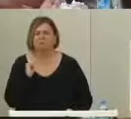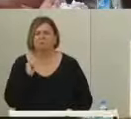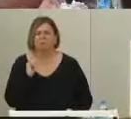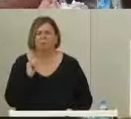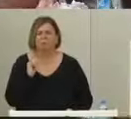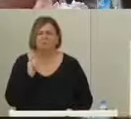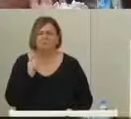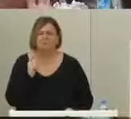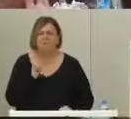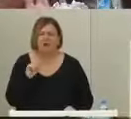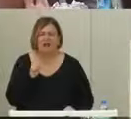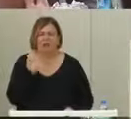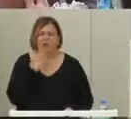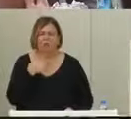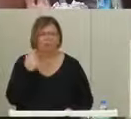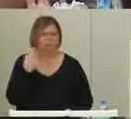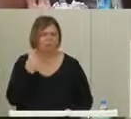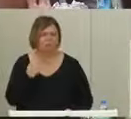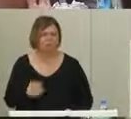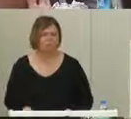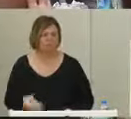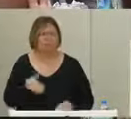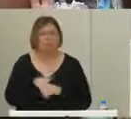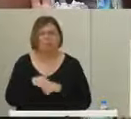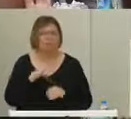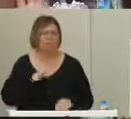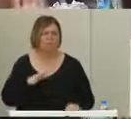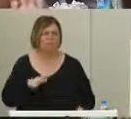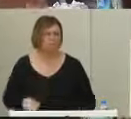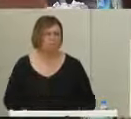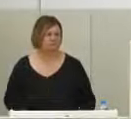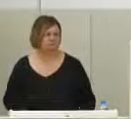bir yanlış yoktur. Oylanmasını öneriyorum. Teşekkürler. Teşekkür ederim.